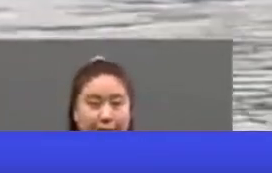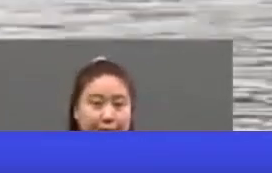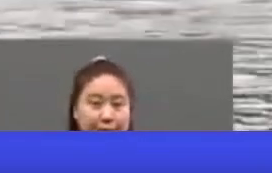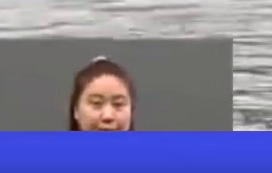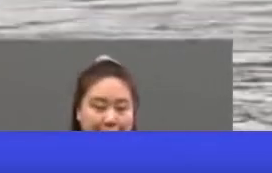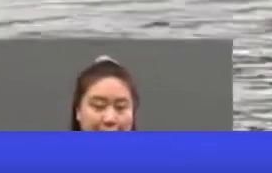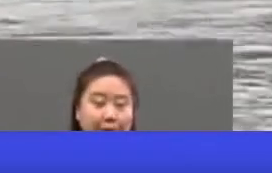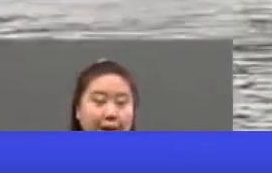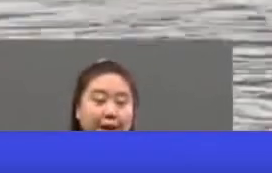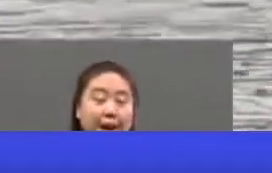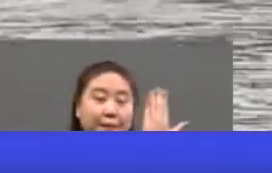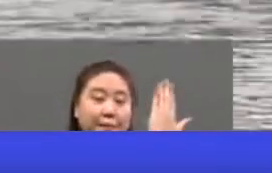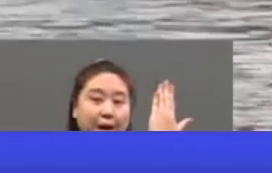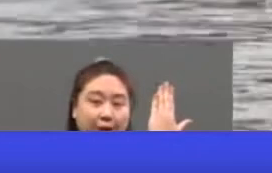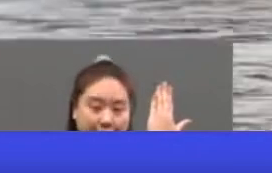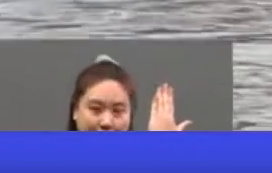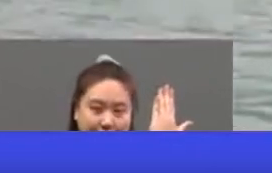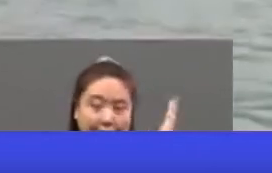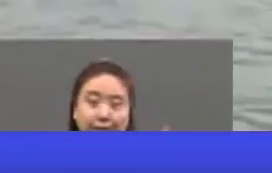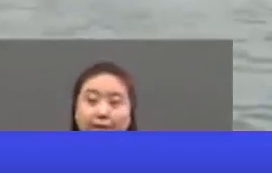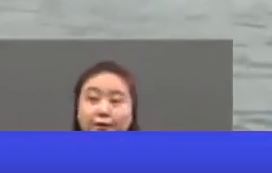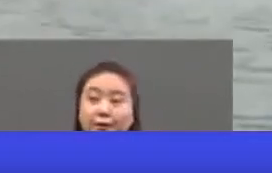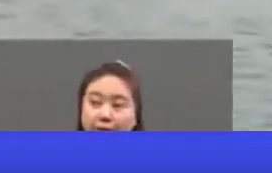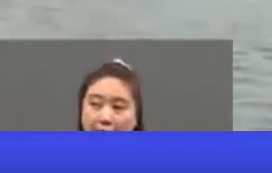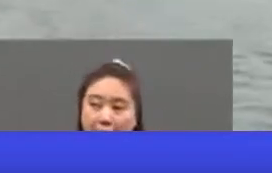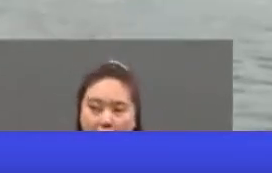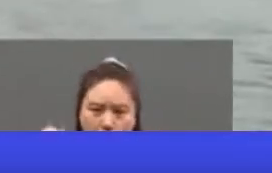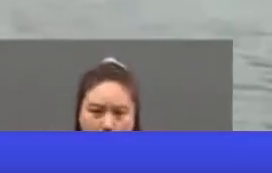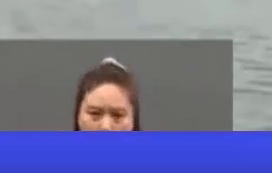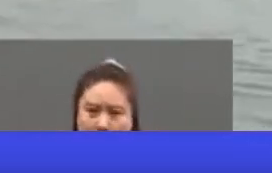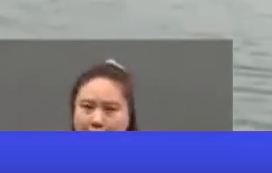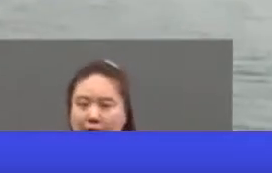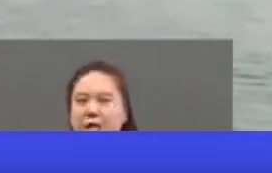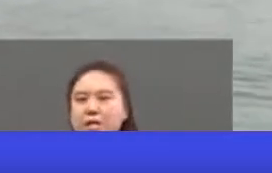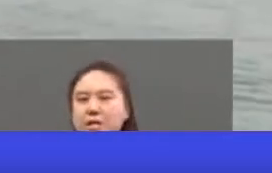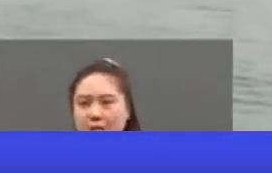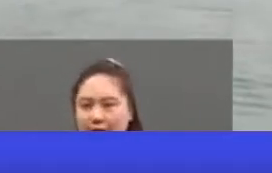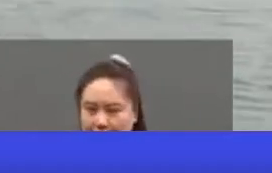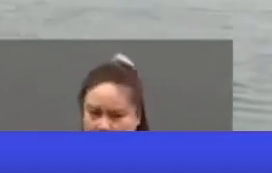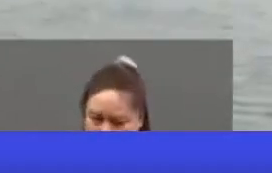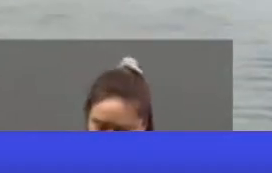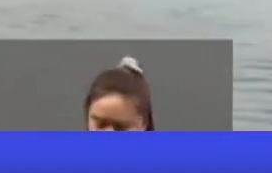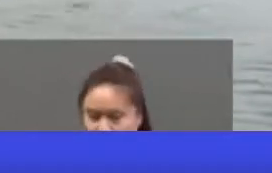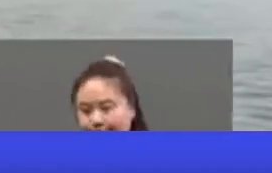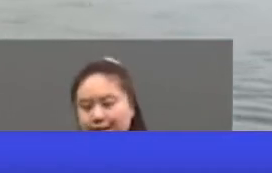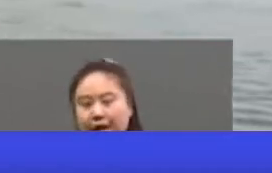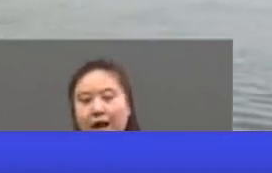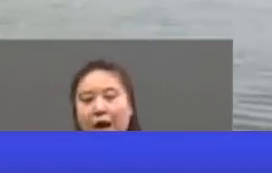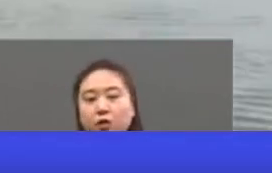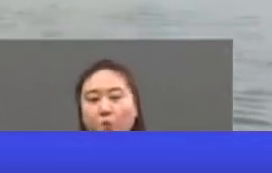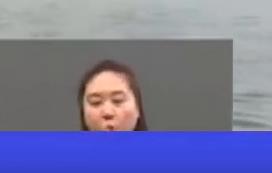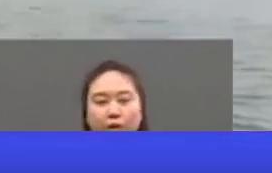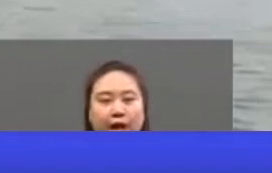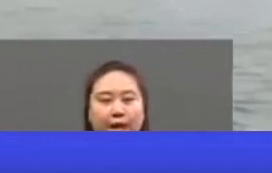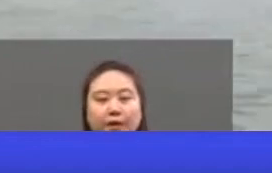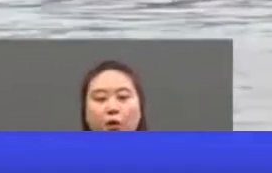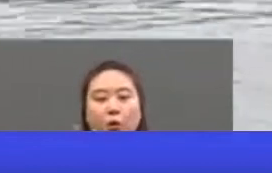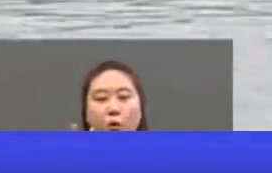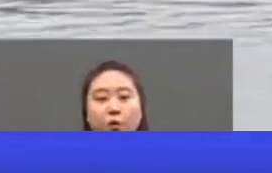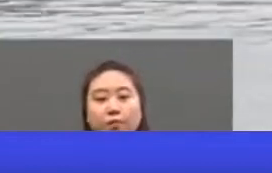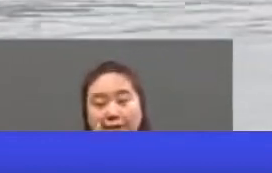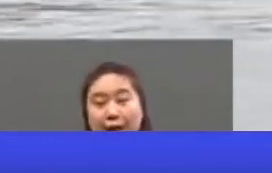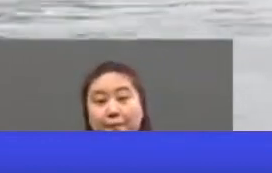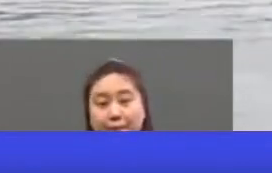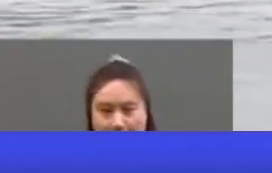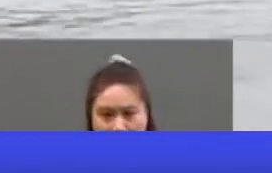ำประมงนะคะคนอาจจะได้ยินชื่อนี้กันบ่อยมากขึ้นกับ IUU Fishing นะคะรวมถึงการจัดอันดับต่